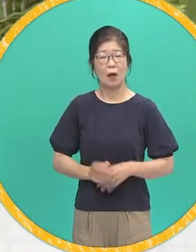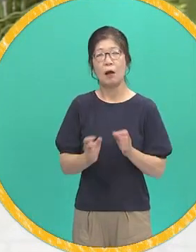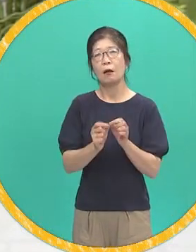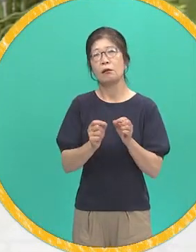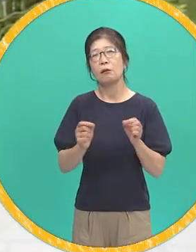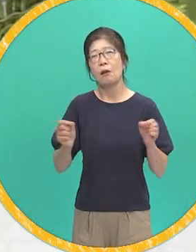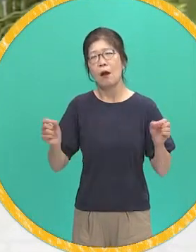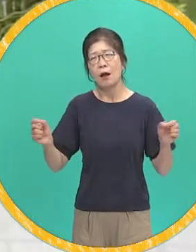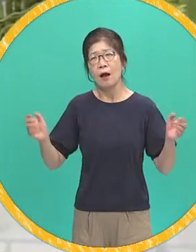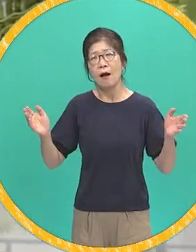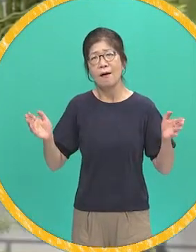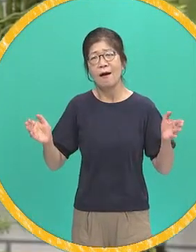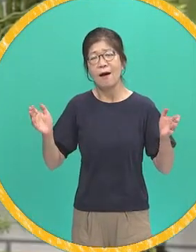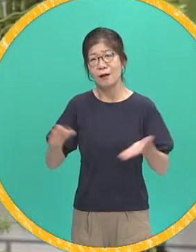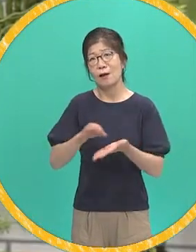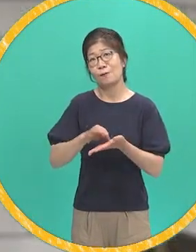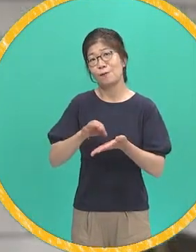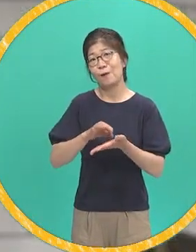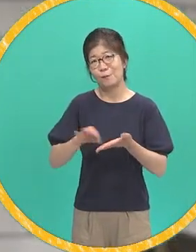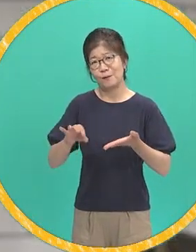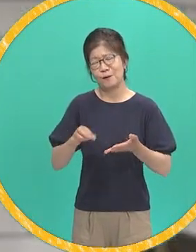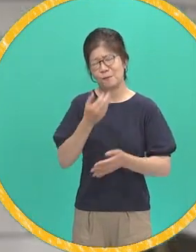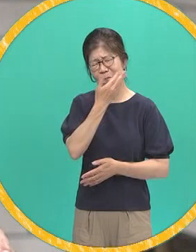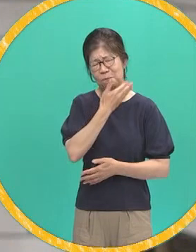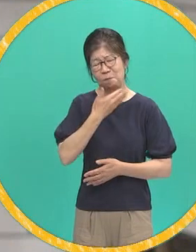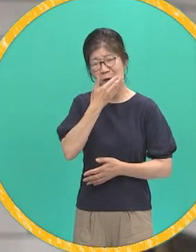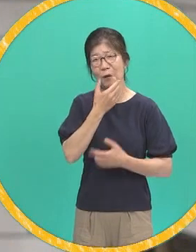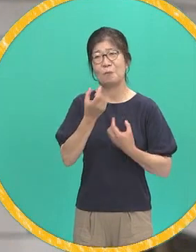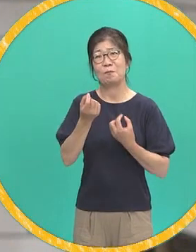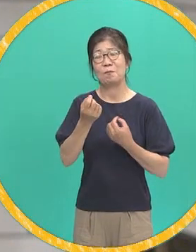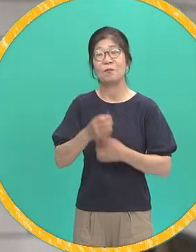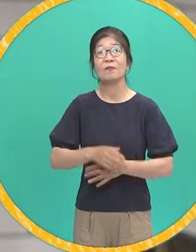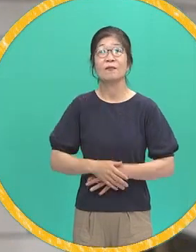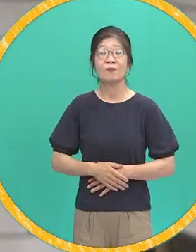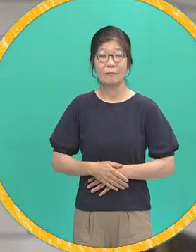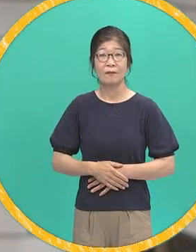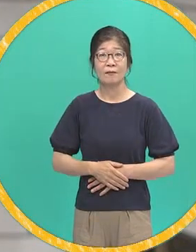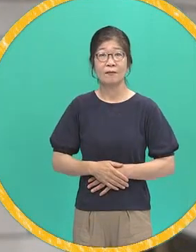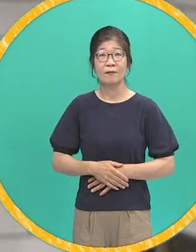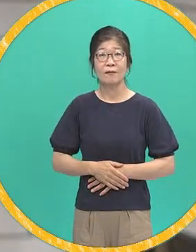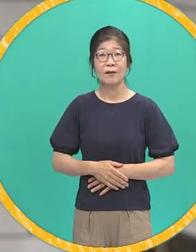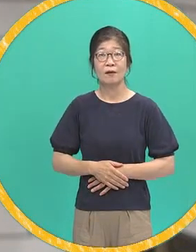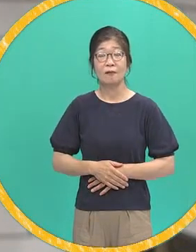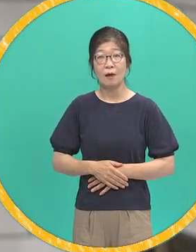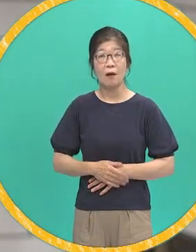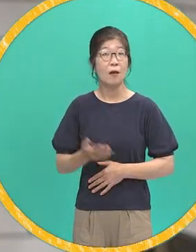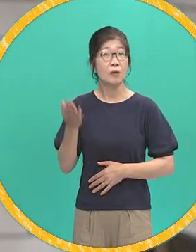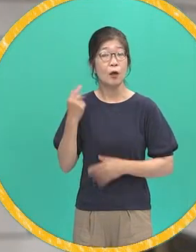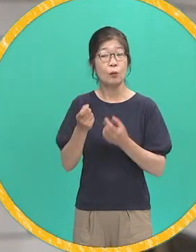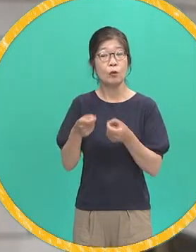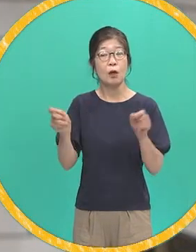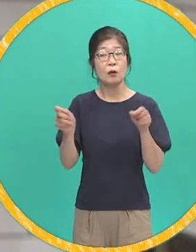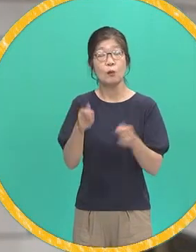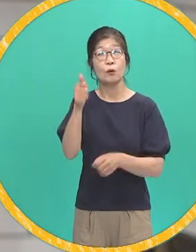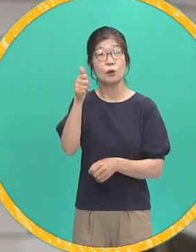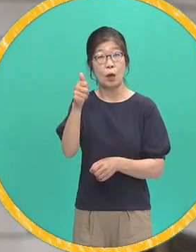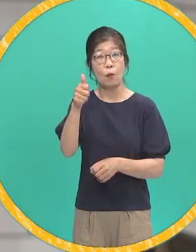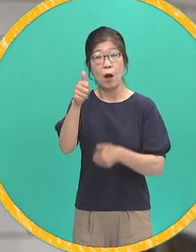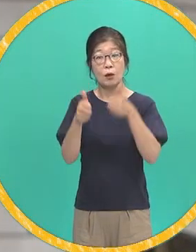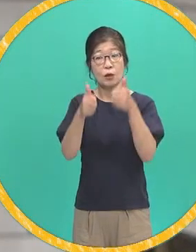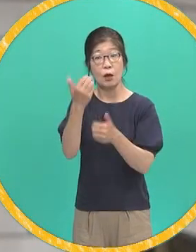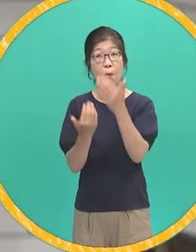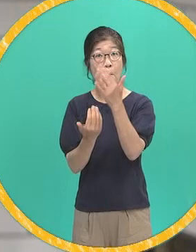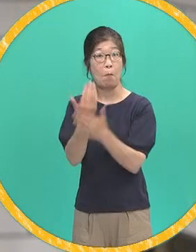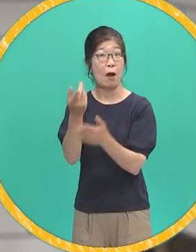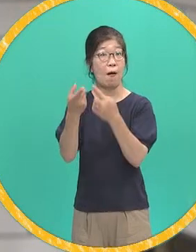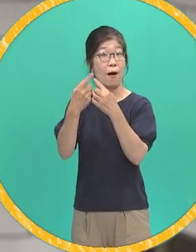もう貴重な財産ですよねなんですそしてあの学長の畠山さんは技術職員採用試験を受けて入隊